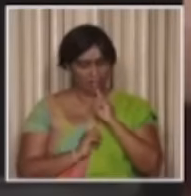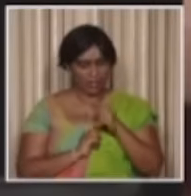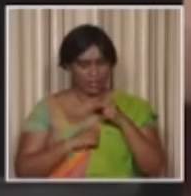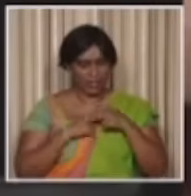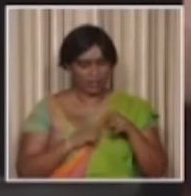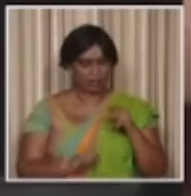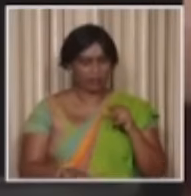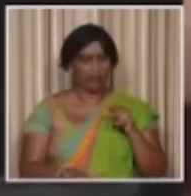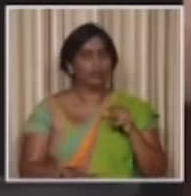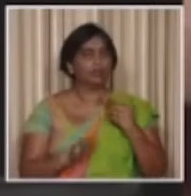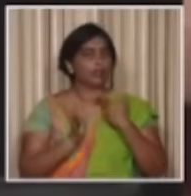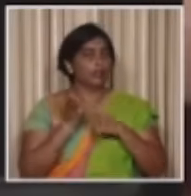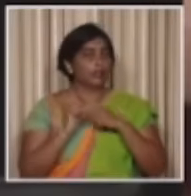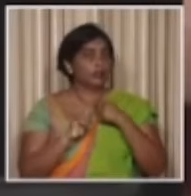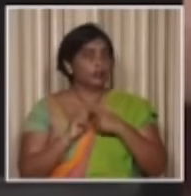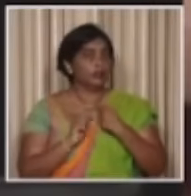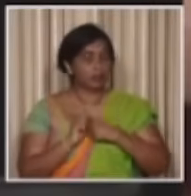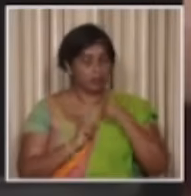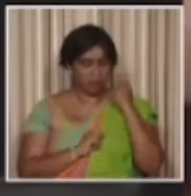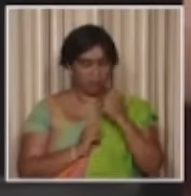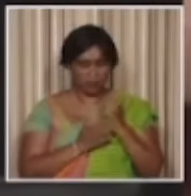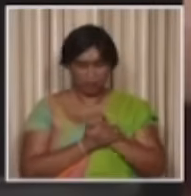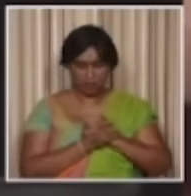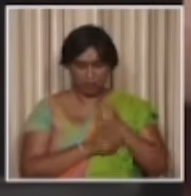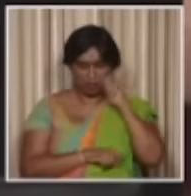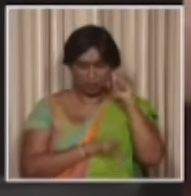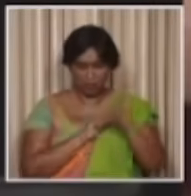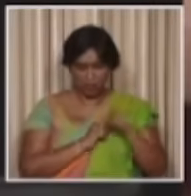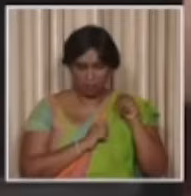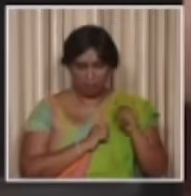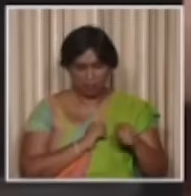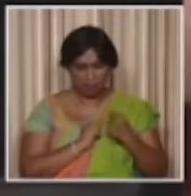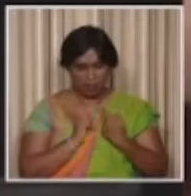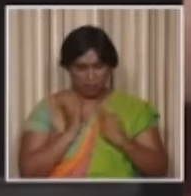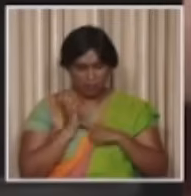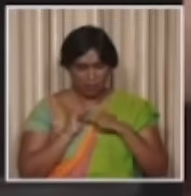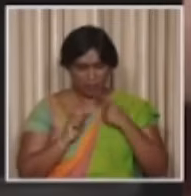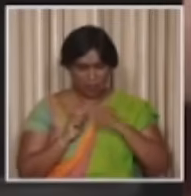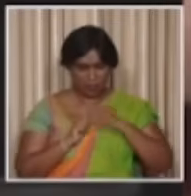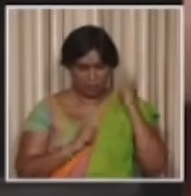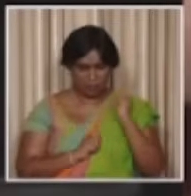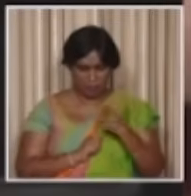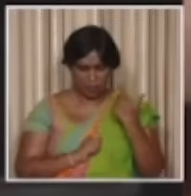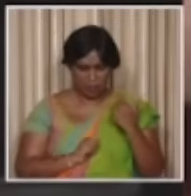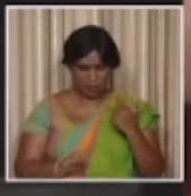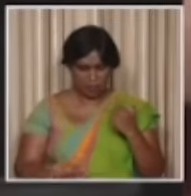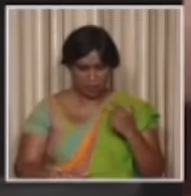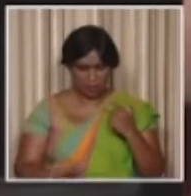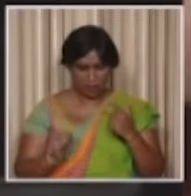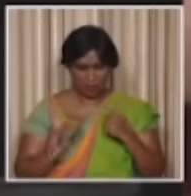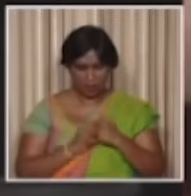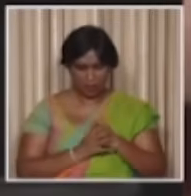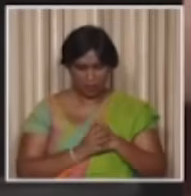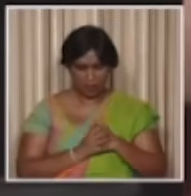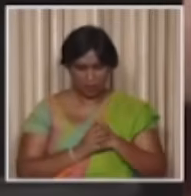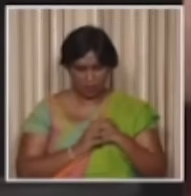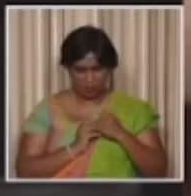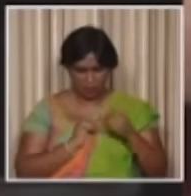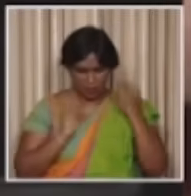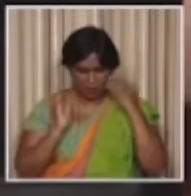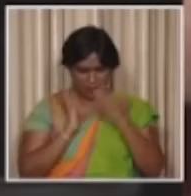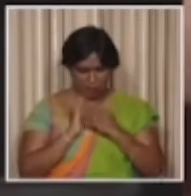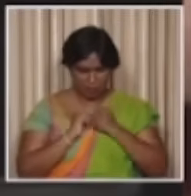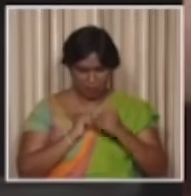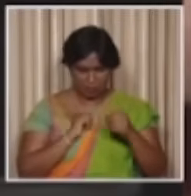heitu badu ayekala yutu sial putgala ingeng. Badu ayevene nehme rata, ar podi minisungen tama